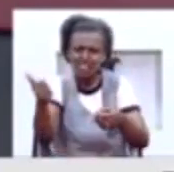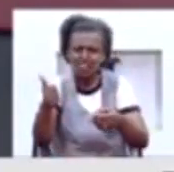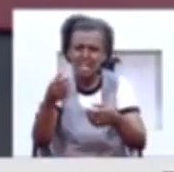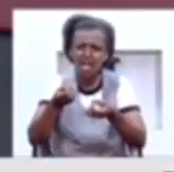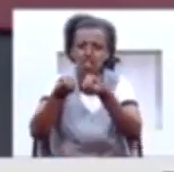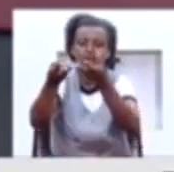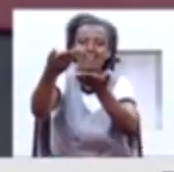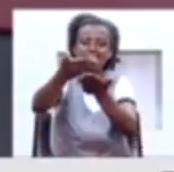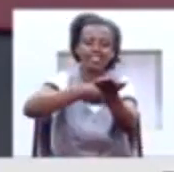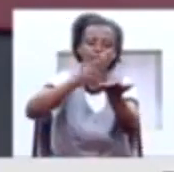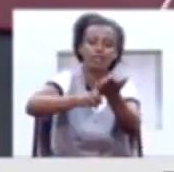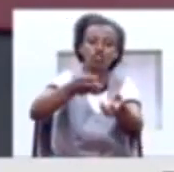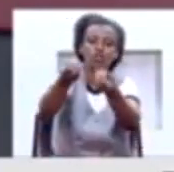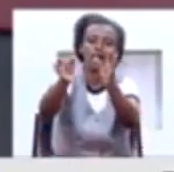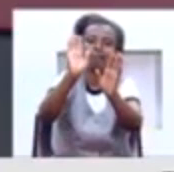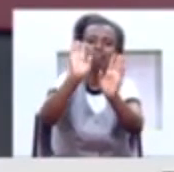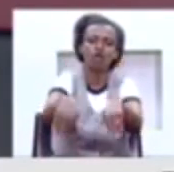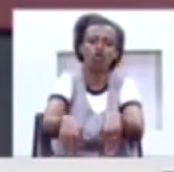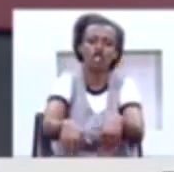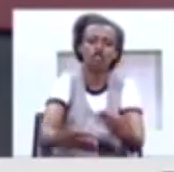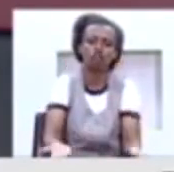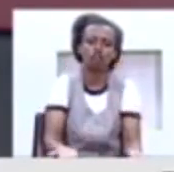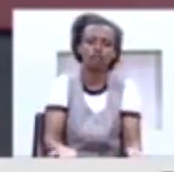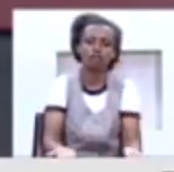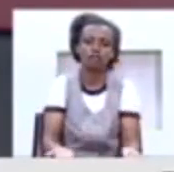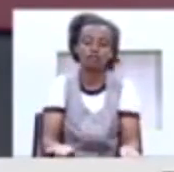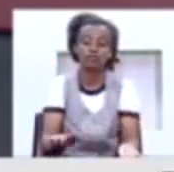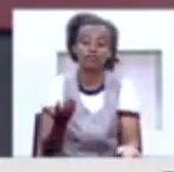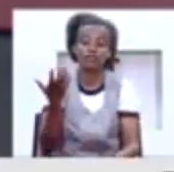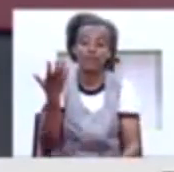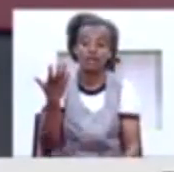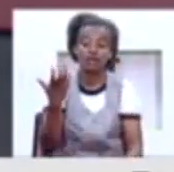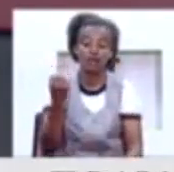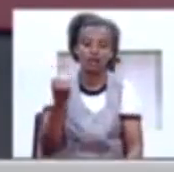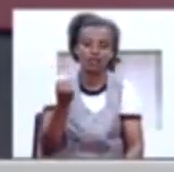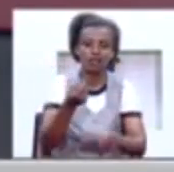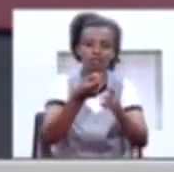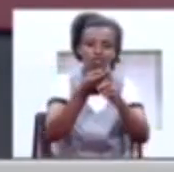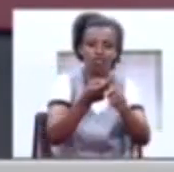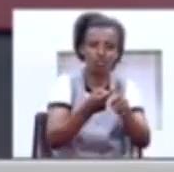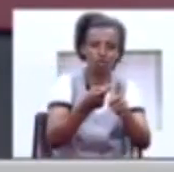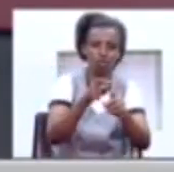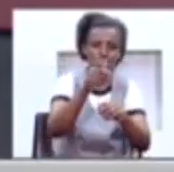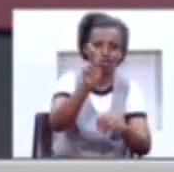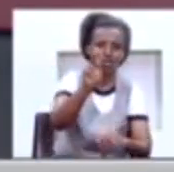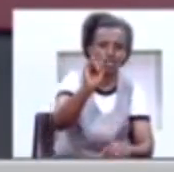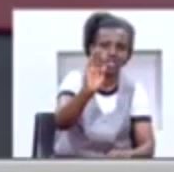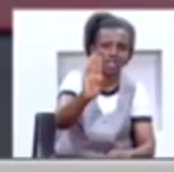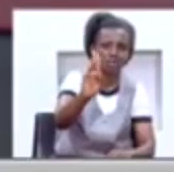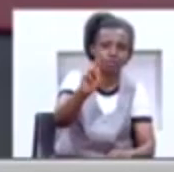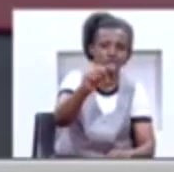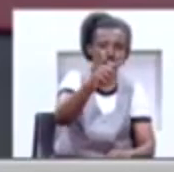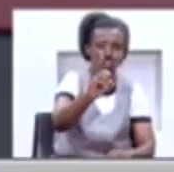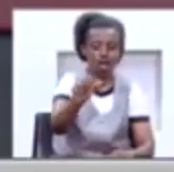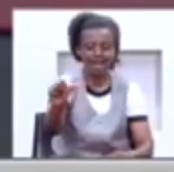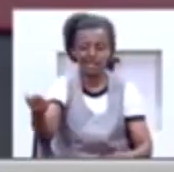agomba kugihabwa hari rero Ugore kamwe gato kuri prefecture ya Kibungo sinjya kuri nyinshi ndavuga indi